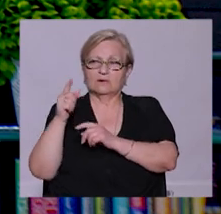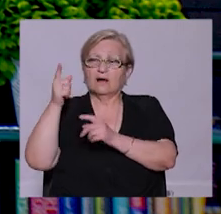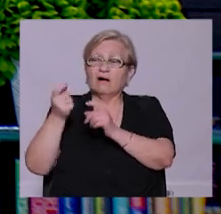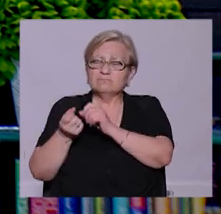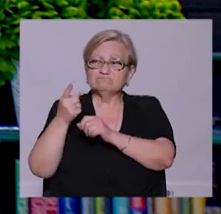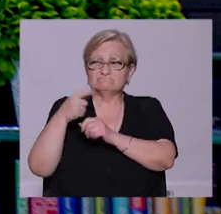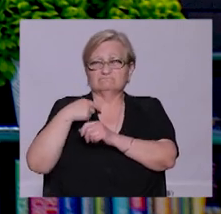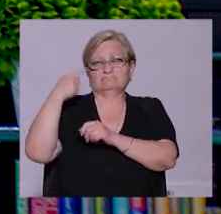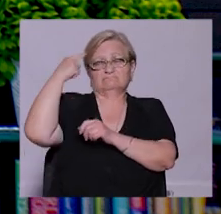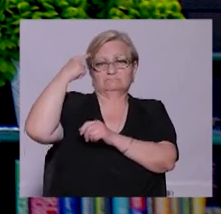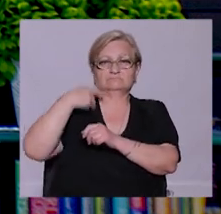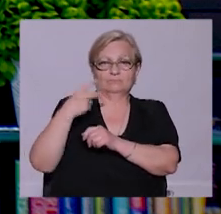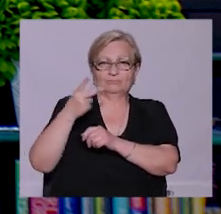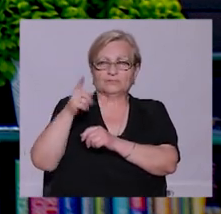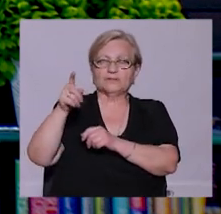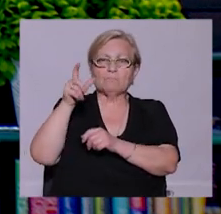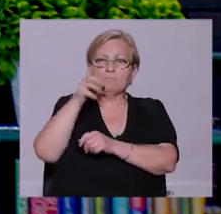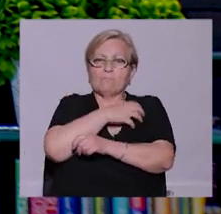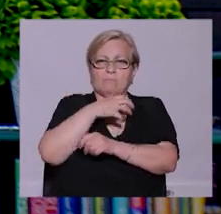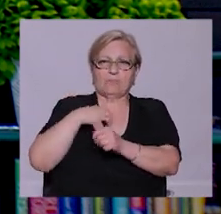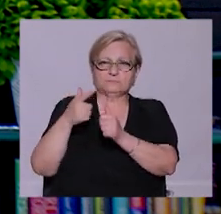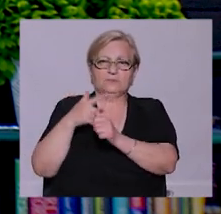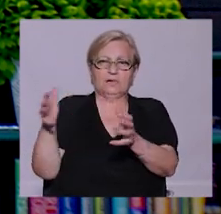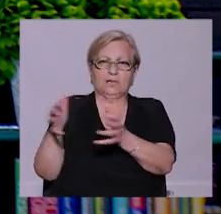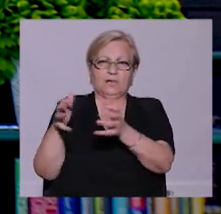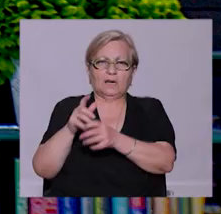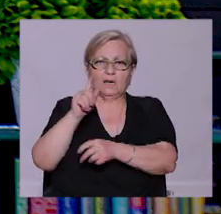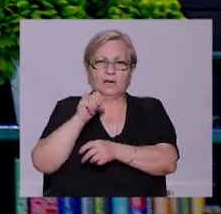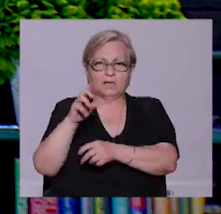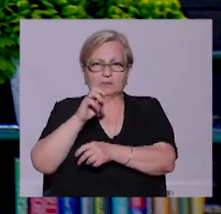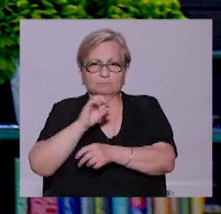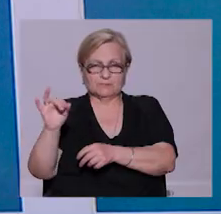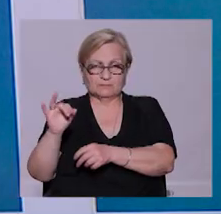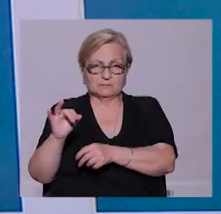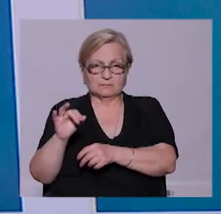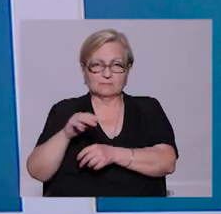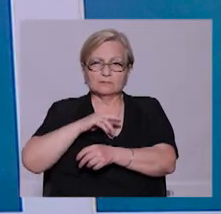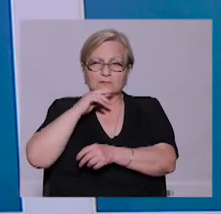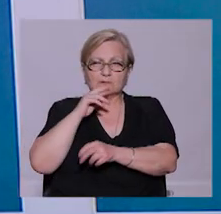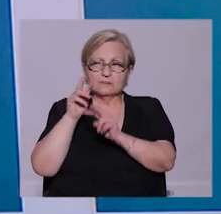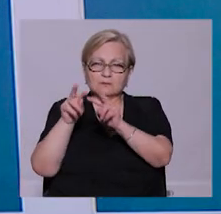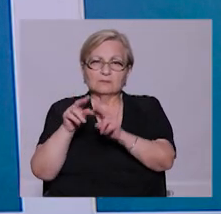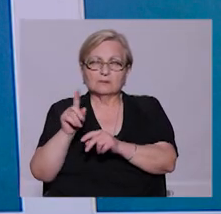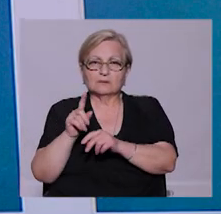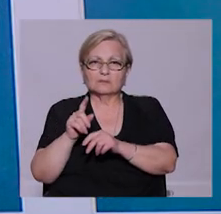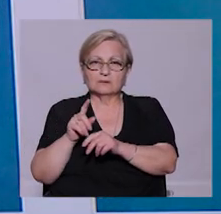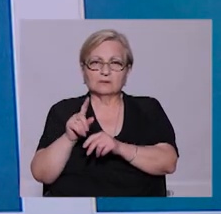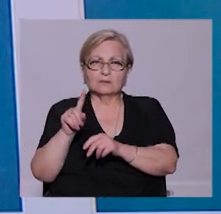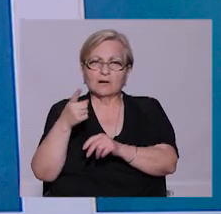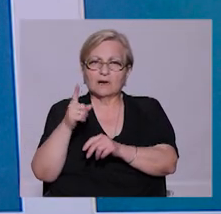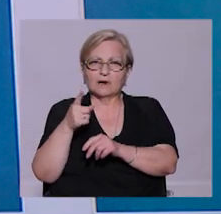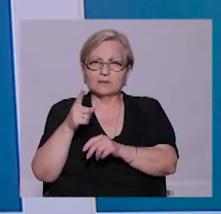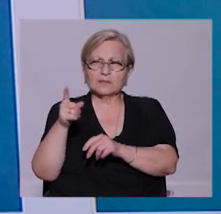გამომდინარე აქედან ჩვენ შეგვიძლია ვთქვათ, რომ იგი ხარბი იყო და კიდევ ერთი კითხვა დასაკვირვებელი და გასაანალიზებელია ის ფაქტი, თუ